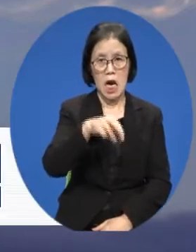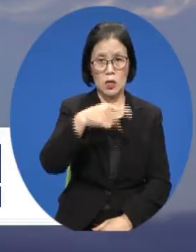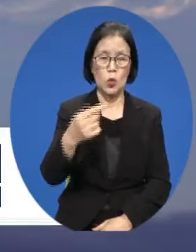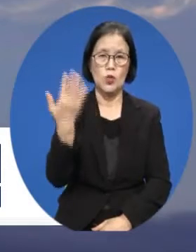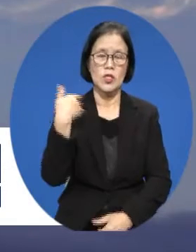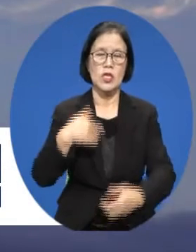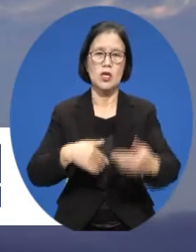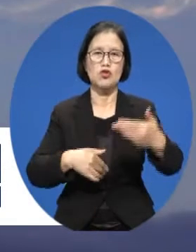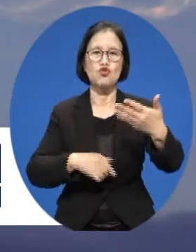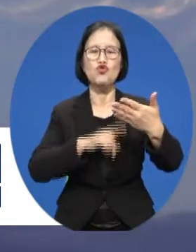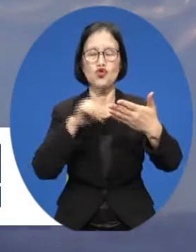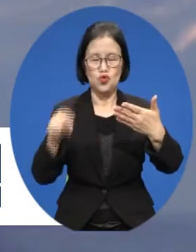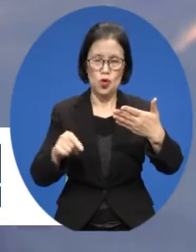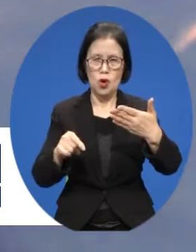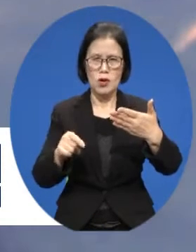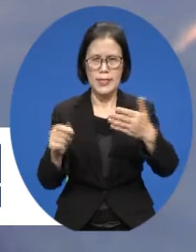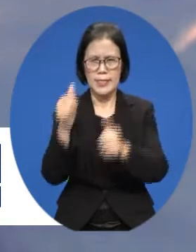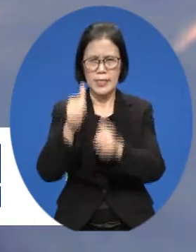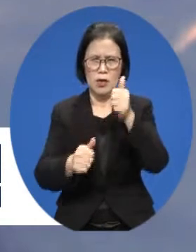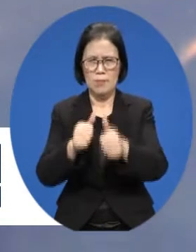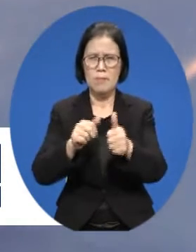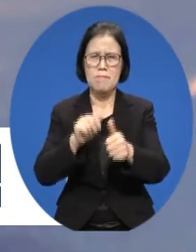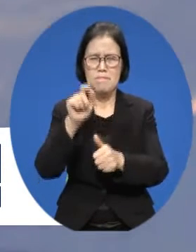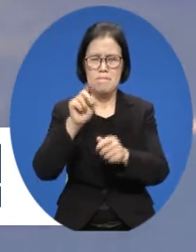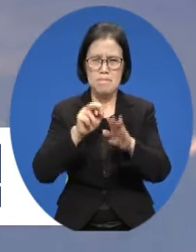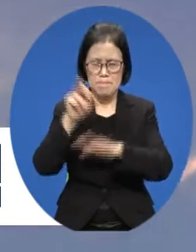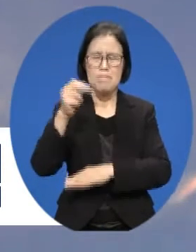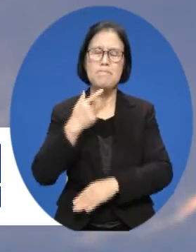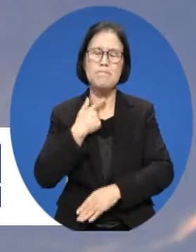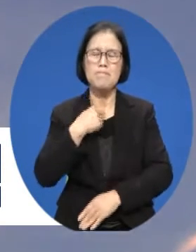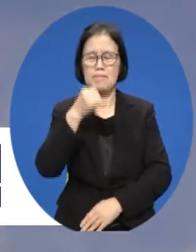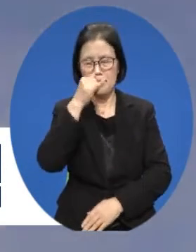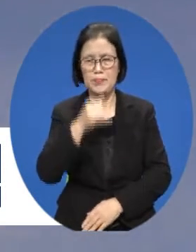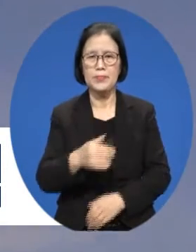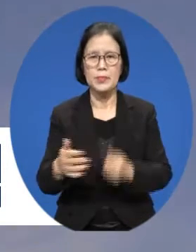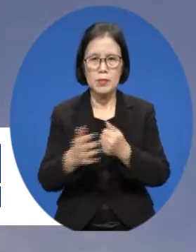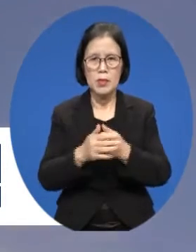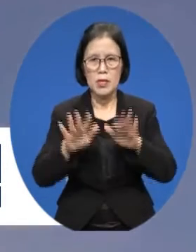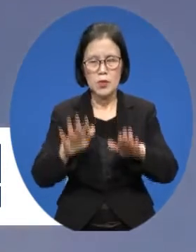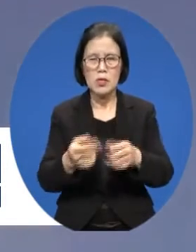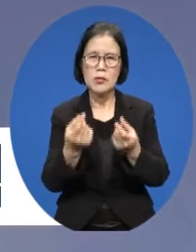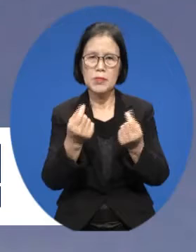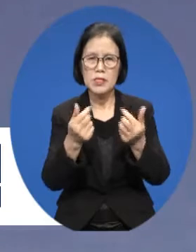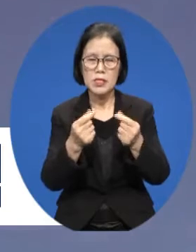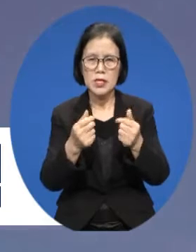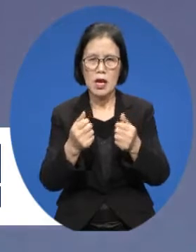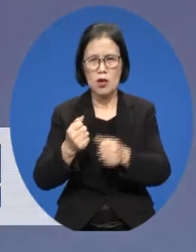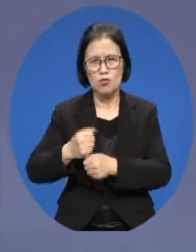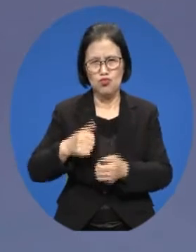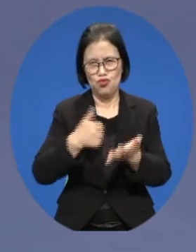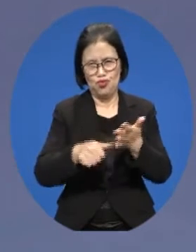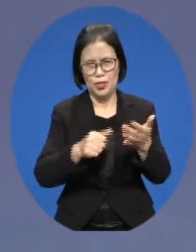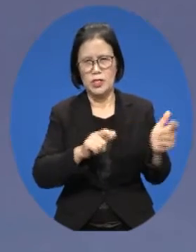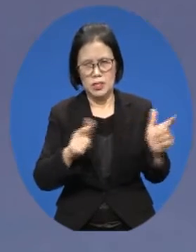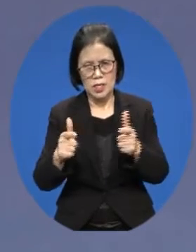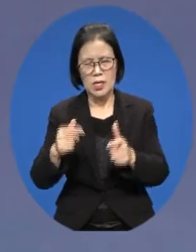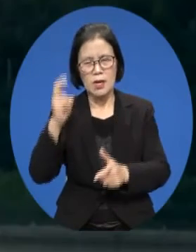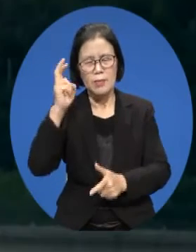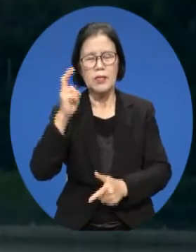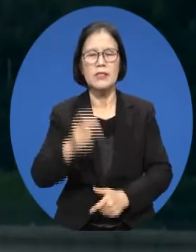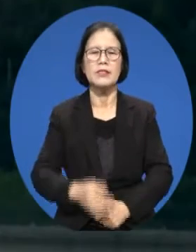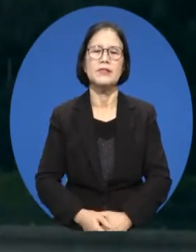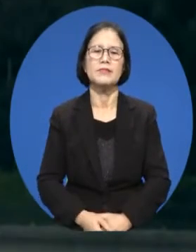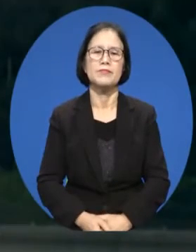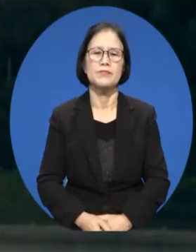극초음속 미사일 시험 사격이 있었던 곳입니다 때문에 이번에도 유사한 무기체계 일 가능성이 제기됩니다